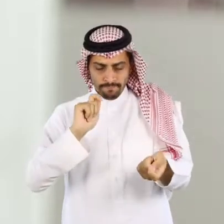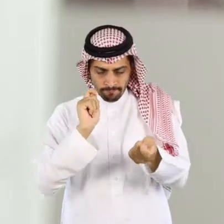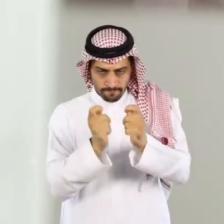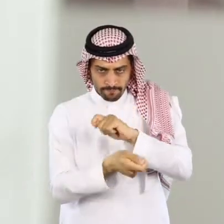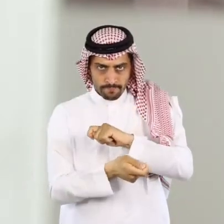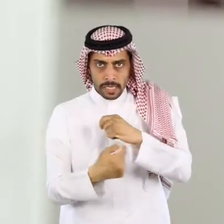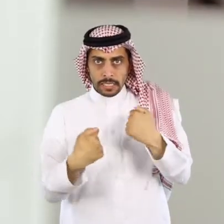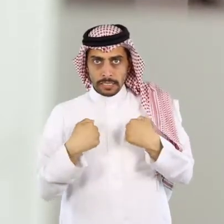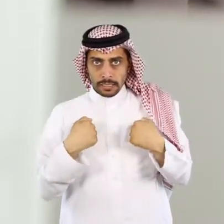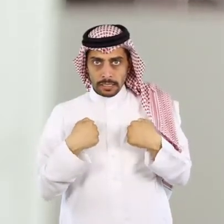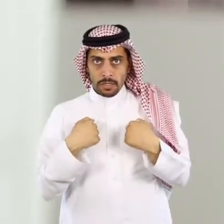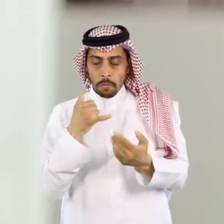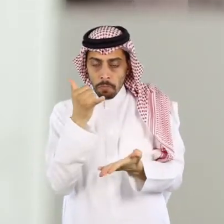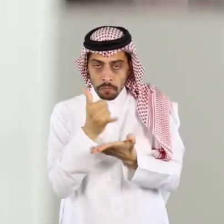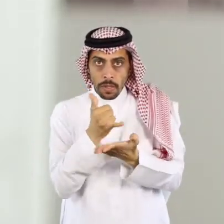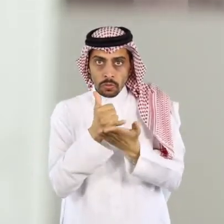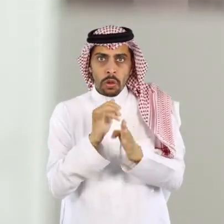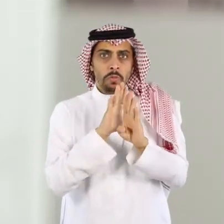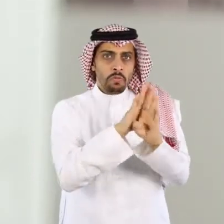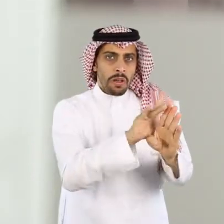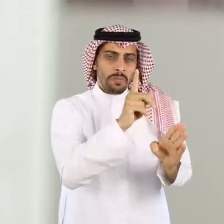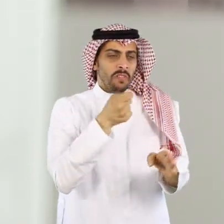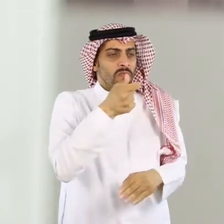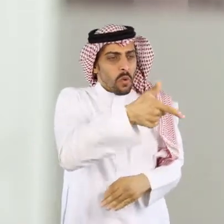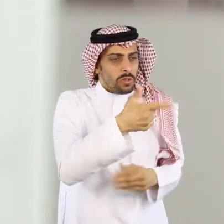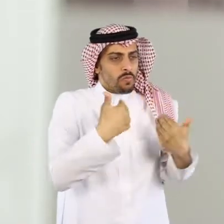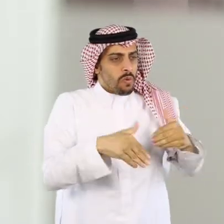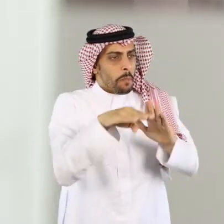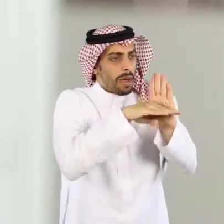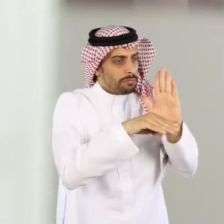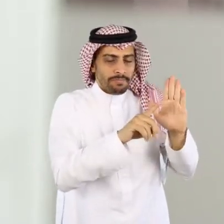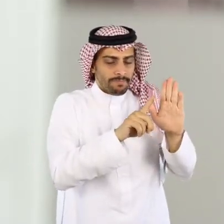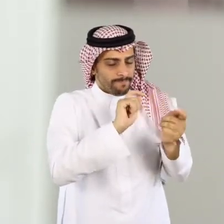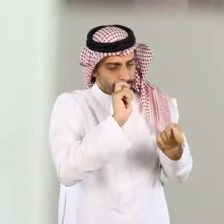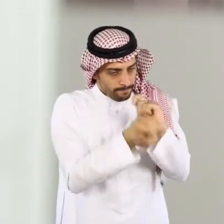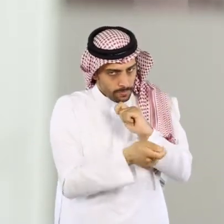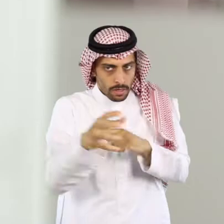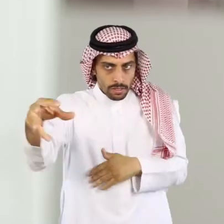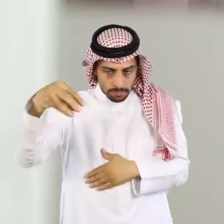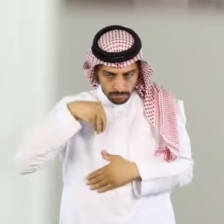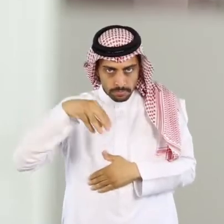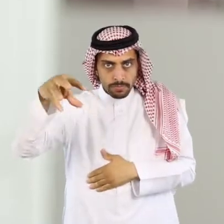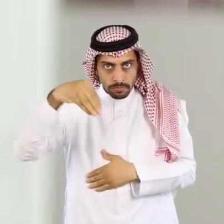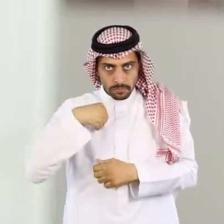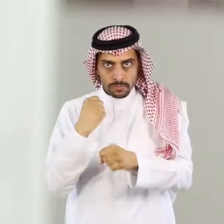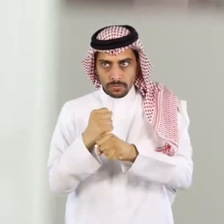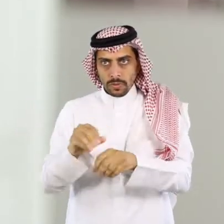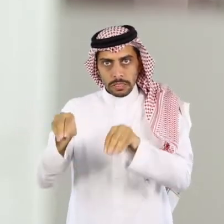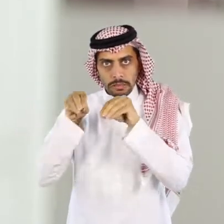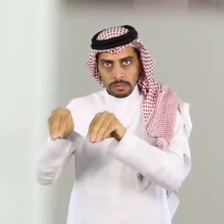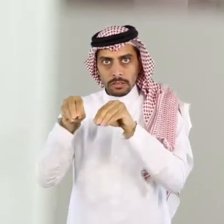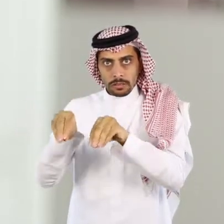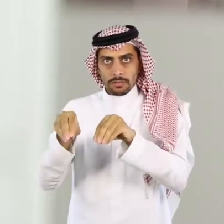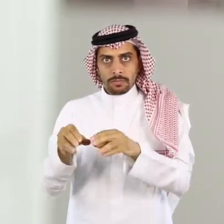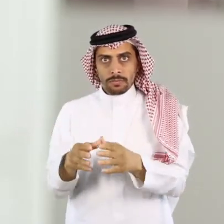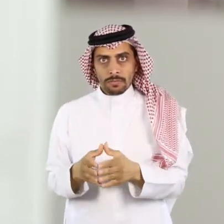تحول المنظور لدينا من مسؤولية اجتماعية إلى إيمان وقناعة بقدرات ومؤهلة الأشخاص ذوي